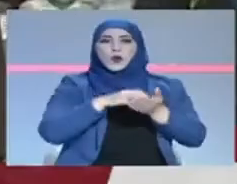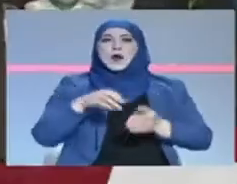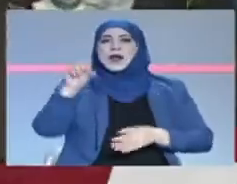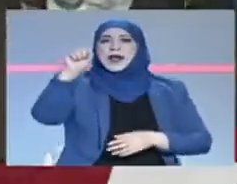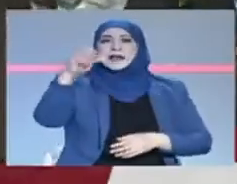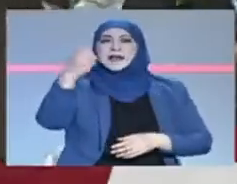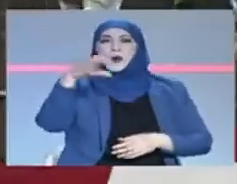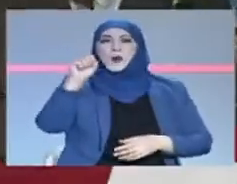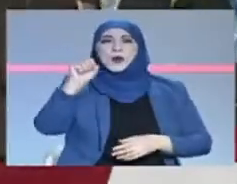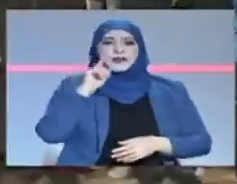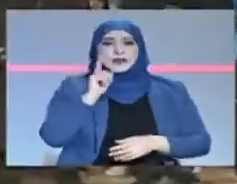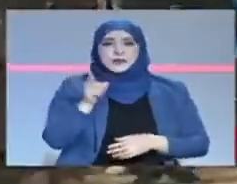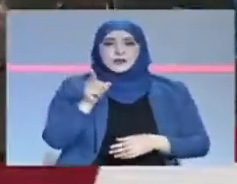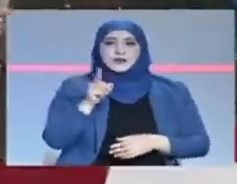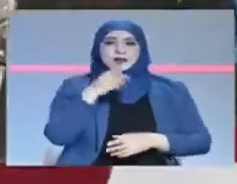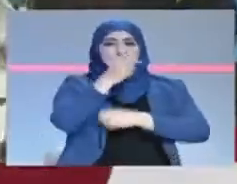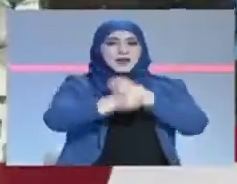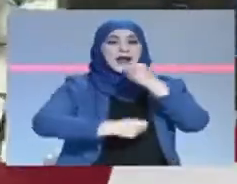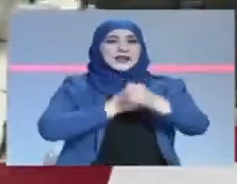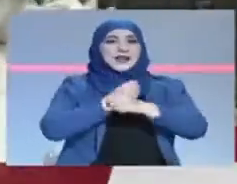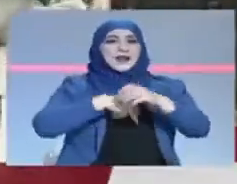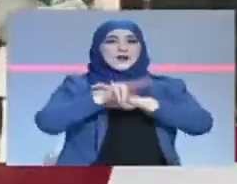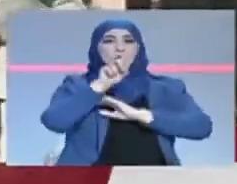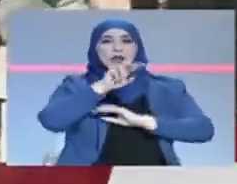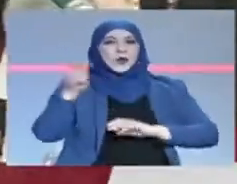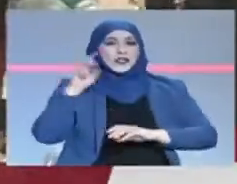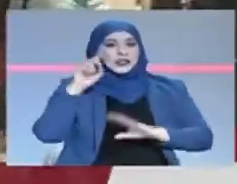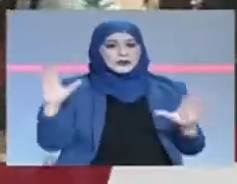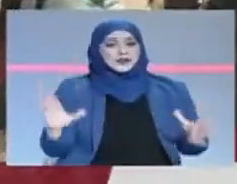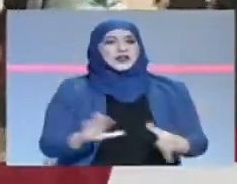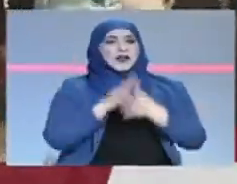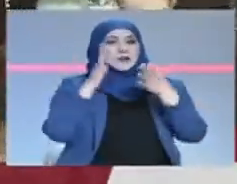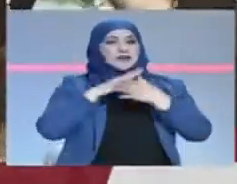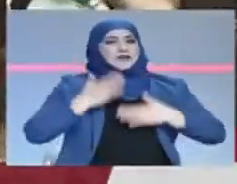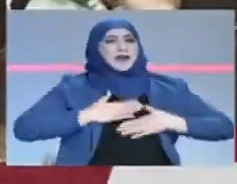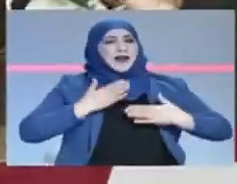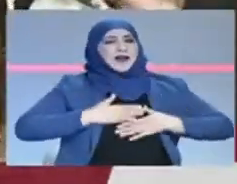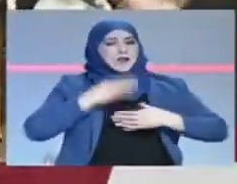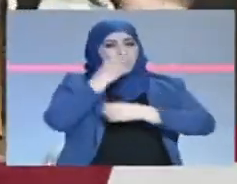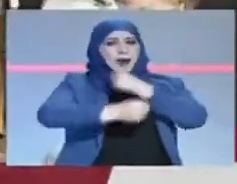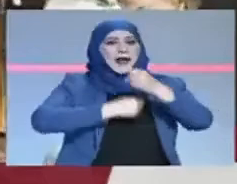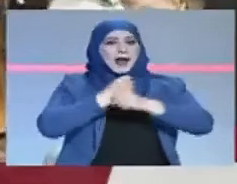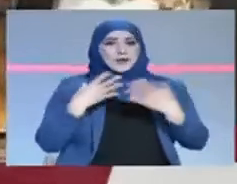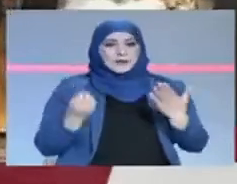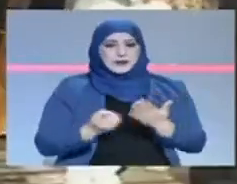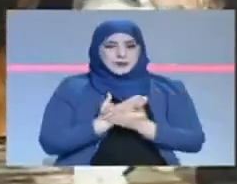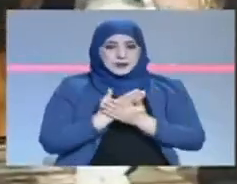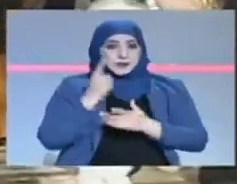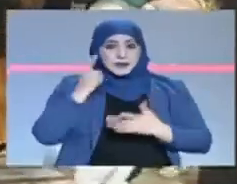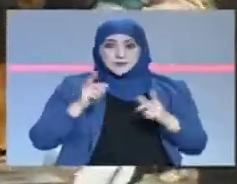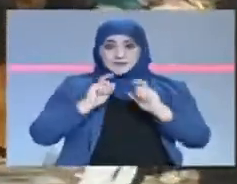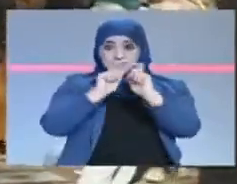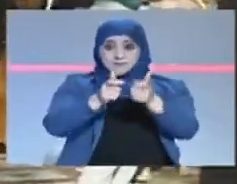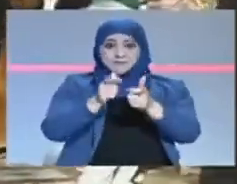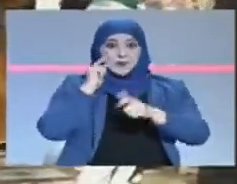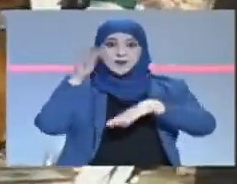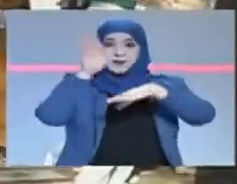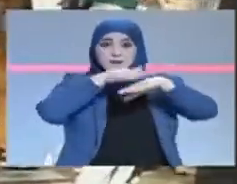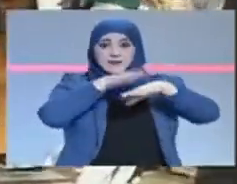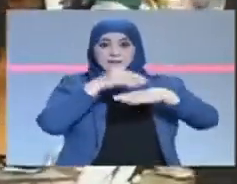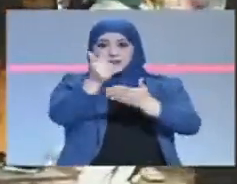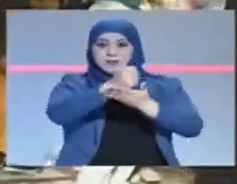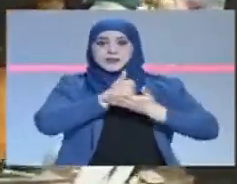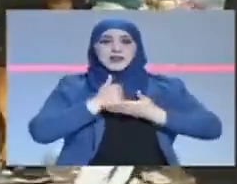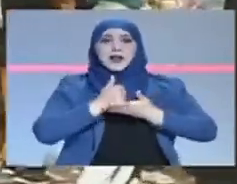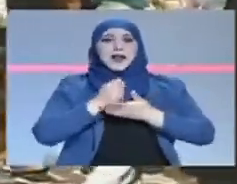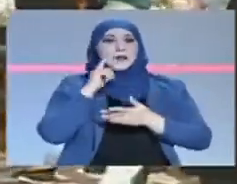تاع اليوم هذه 2021 هي مناسبة باش نفرحوا مع الناس كل بالعام الجديد، هي فرصة باش نشكر الداعمين